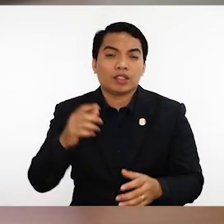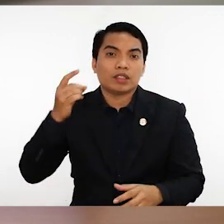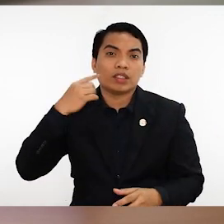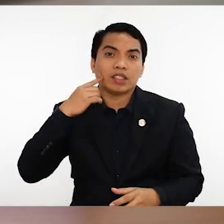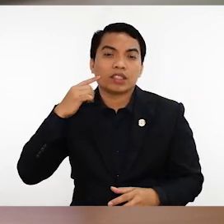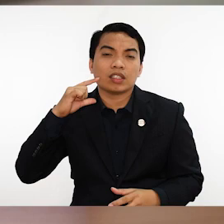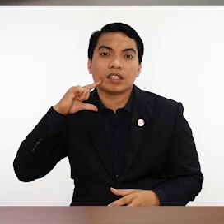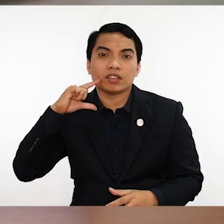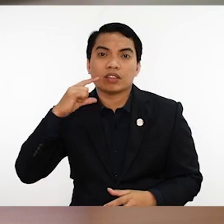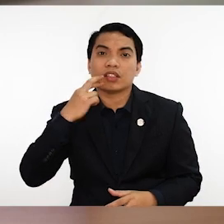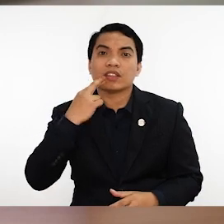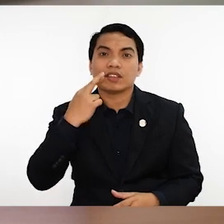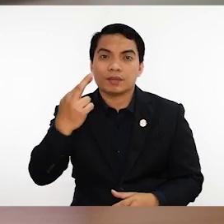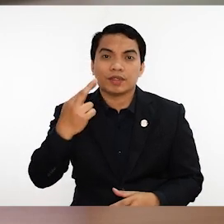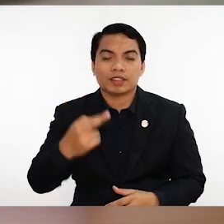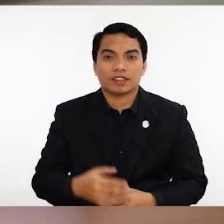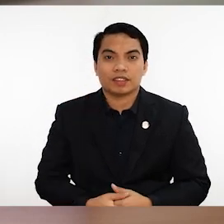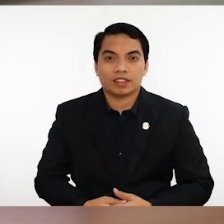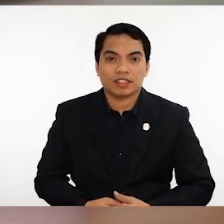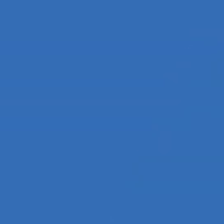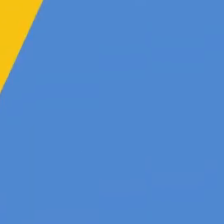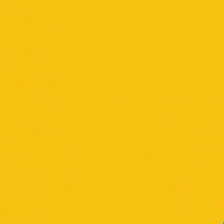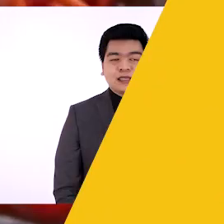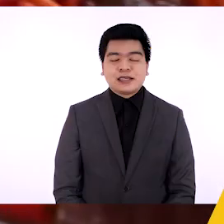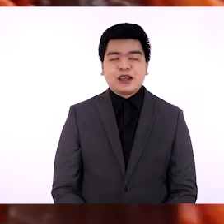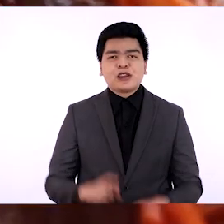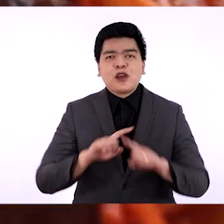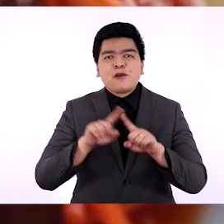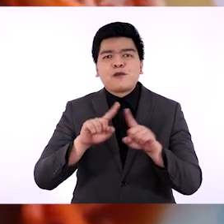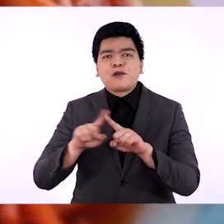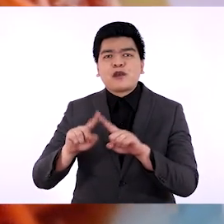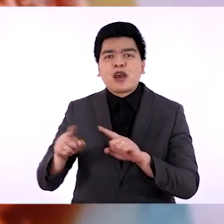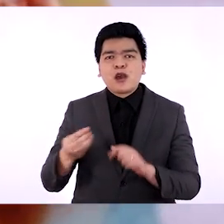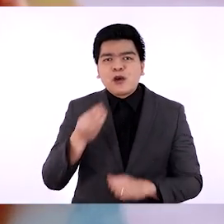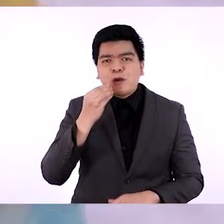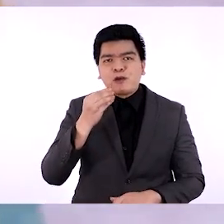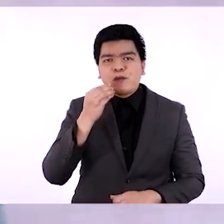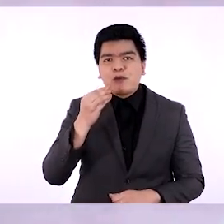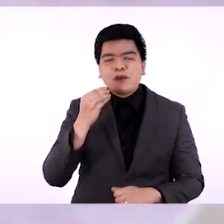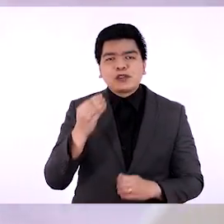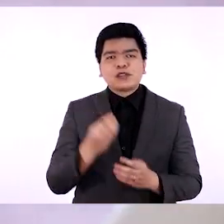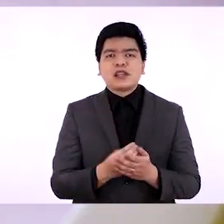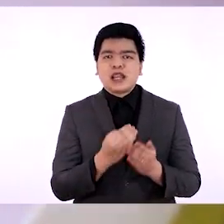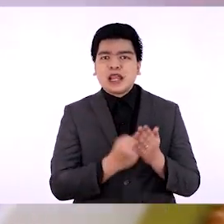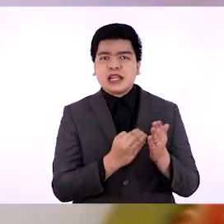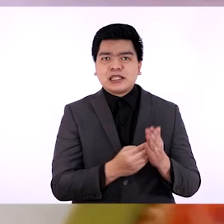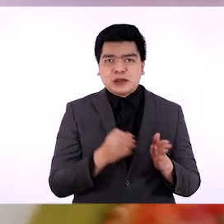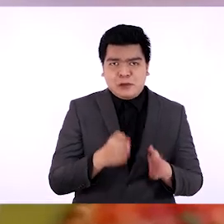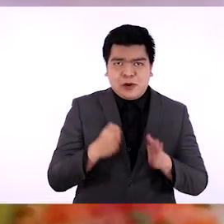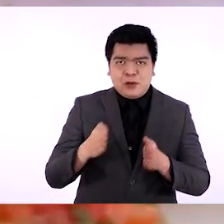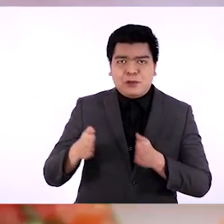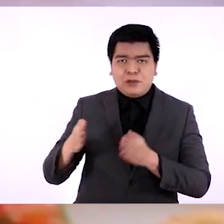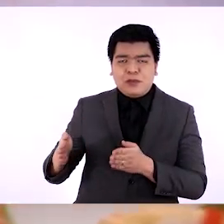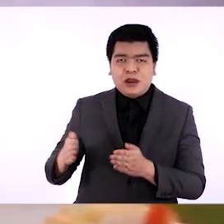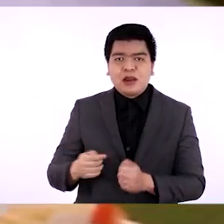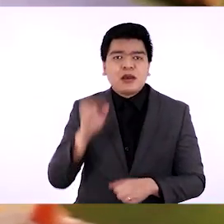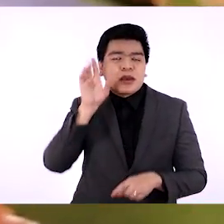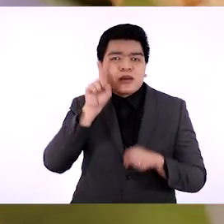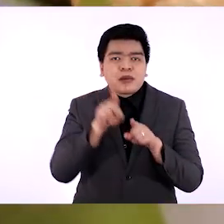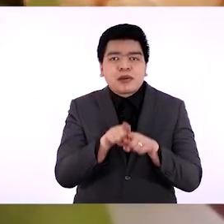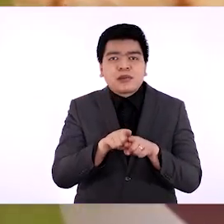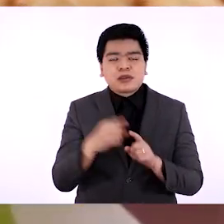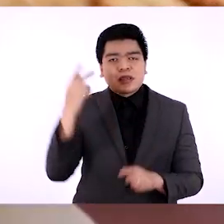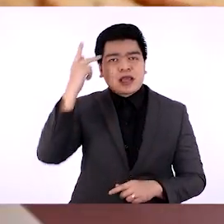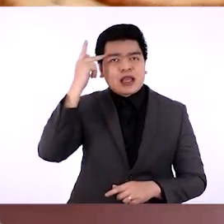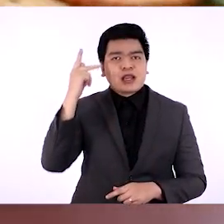Danica Lagrisola ang magbabalita. Iba't ibang food recipe ang inihanda ng mga kapatid sa isinagawang